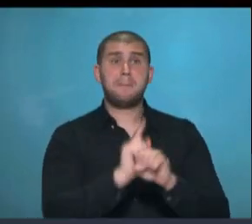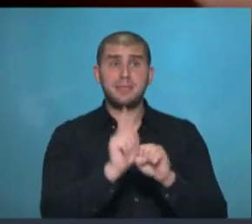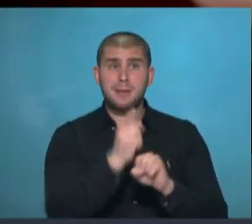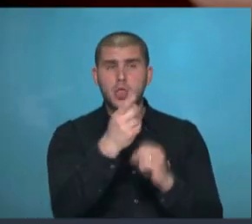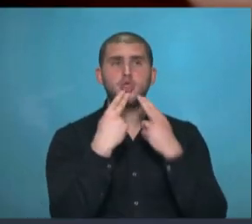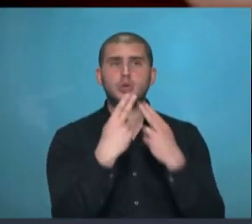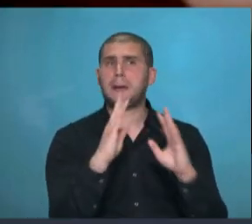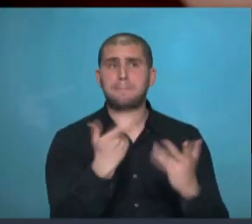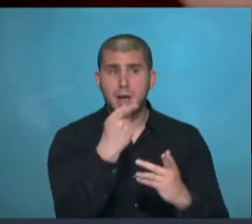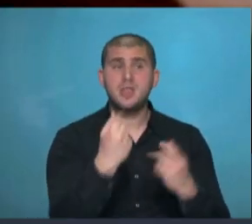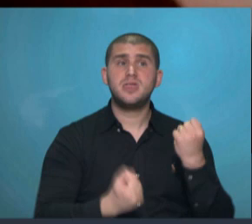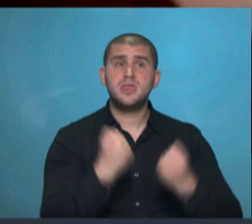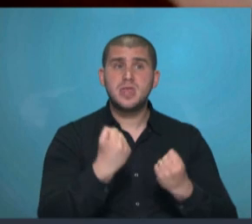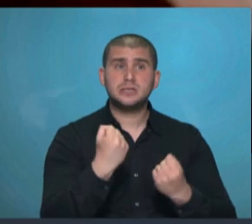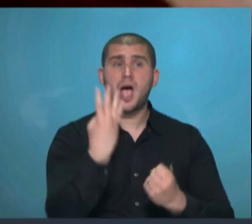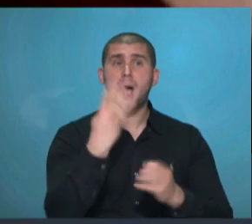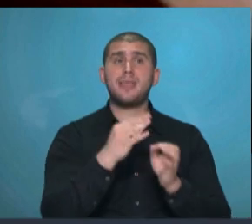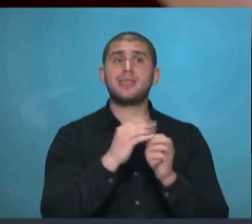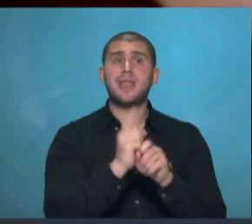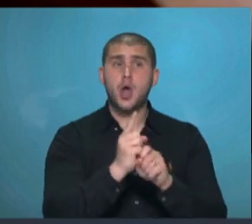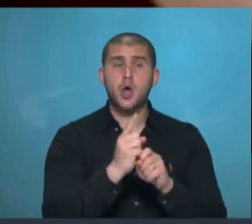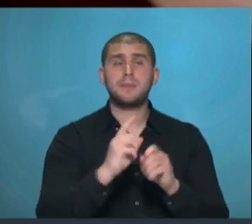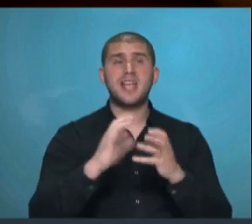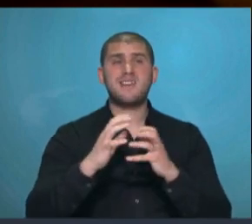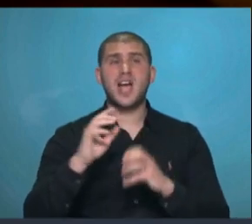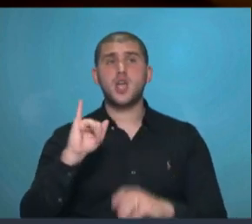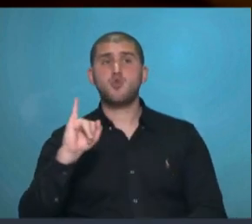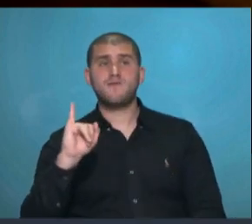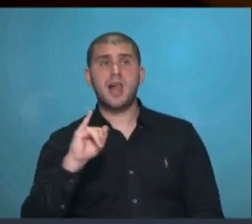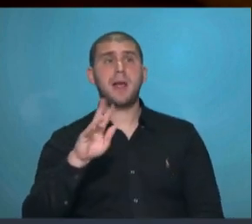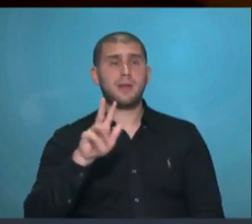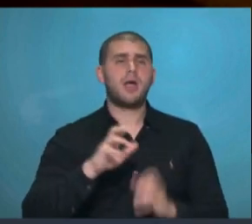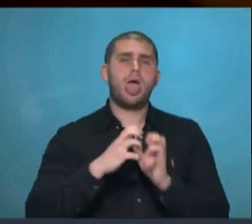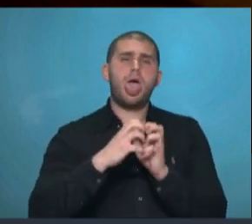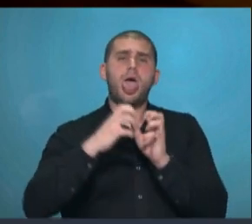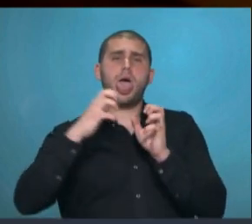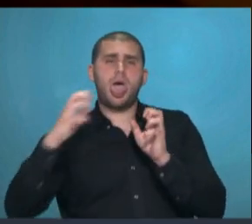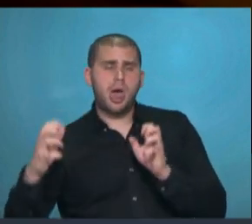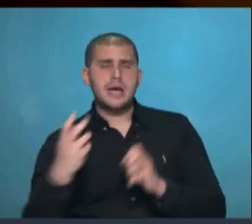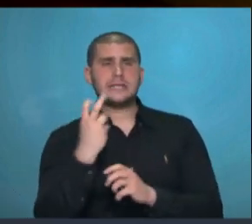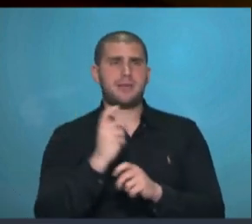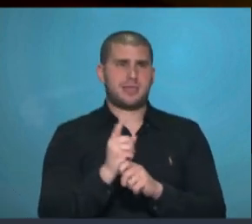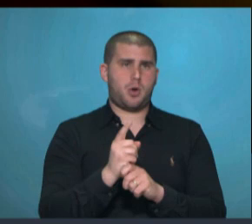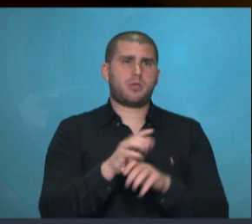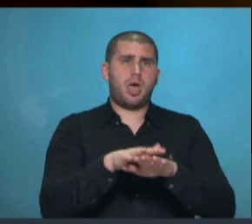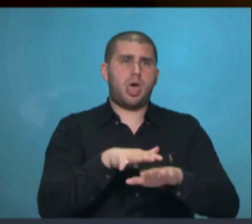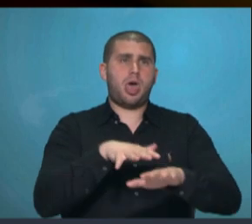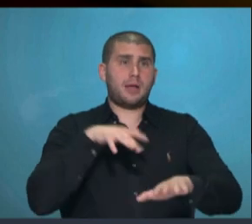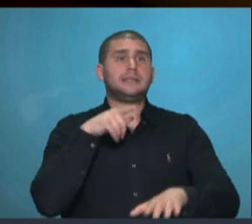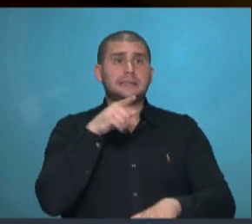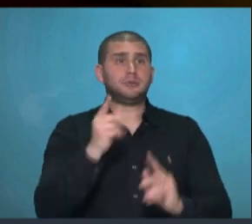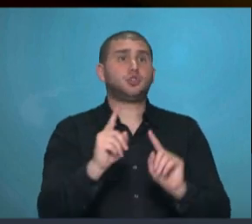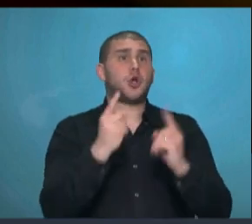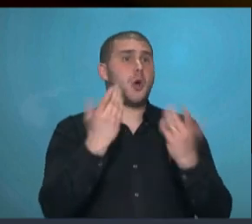התוצאה. נסיעה שערכה 4 דקות מצומת כפר יובל למטולה, מתארכת כעת ל-20 דקות מזדחלות, וזה מה